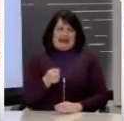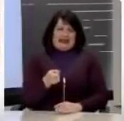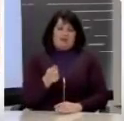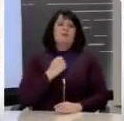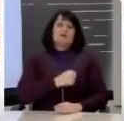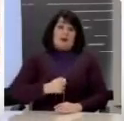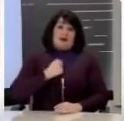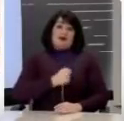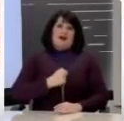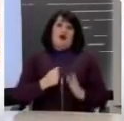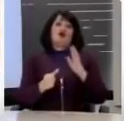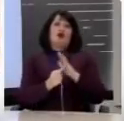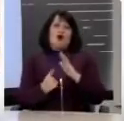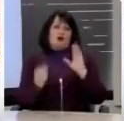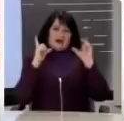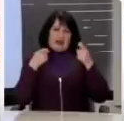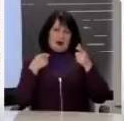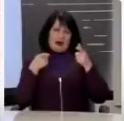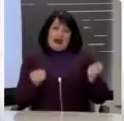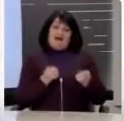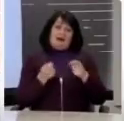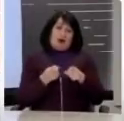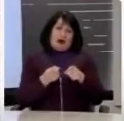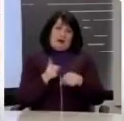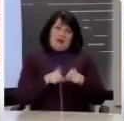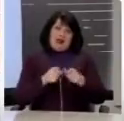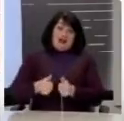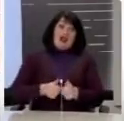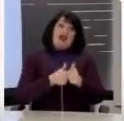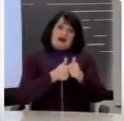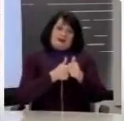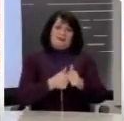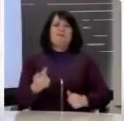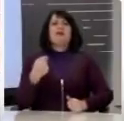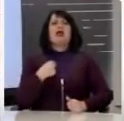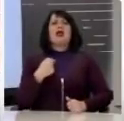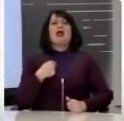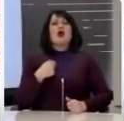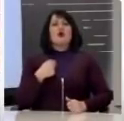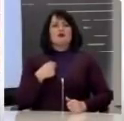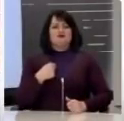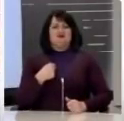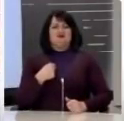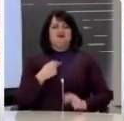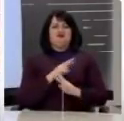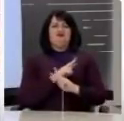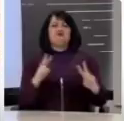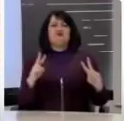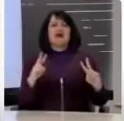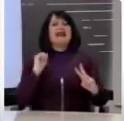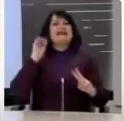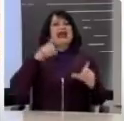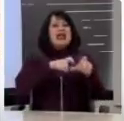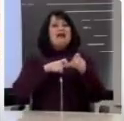ακολουθεί ο πρόεδρος Νέας Δημοκρατίας. Το σπίτι το δικό μου δεν έχει ούτε διεύθυνση κατοικίας offshore